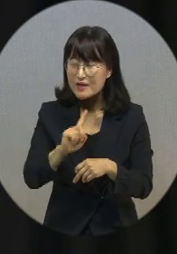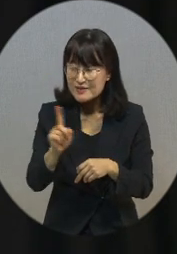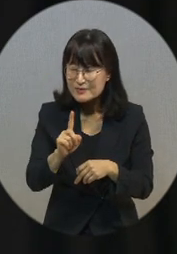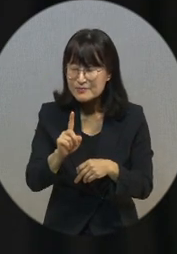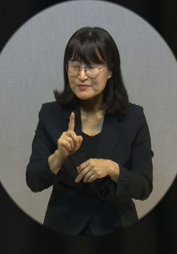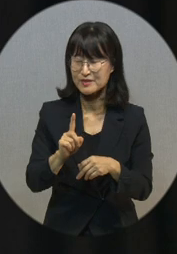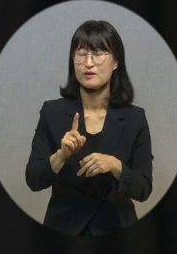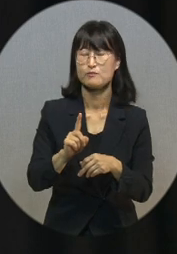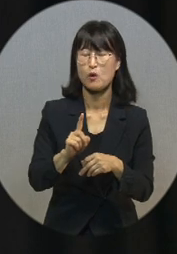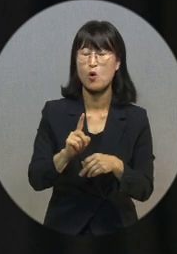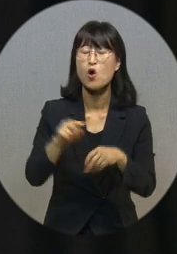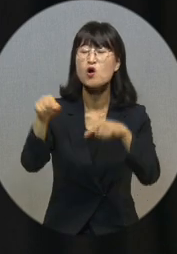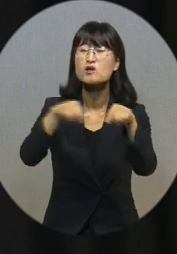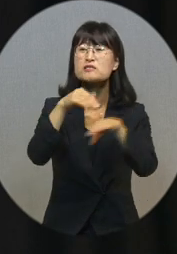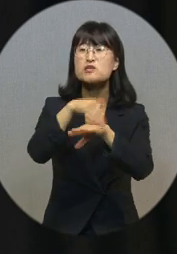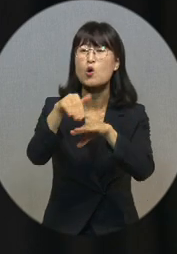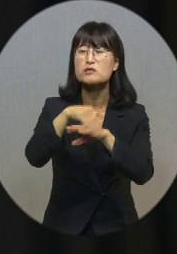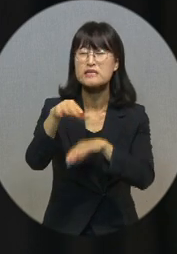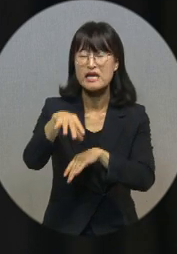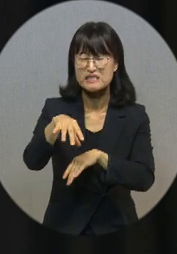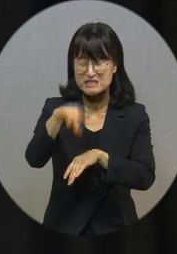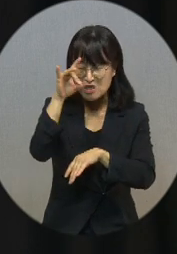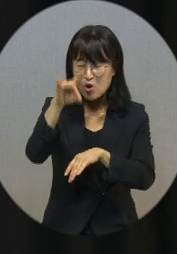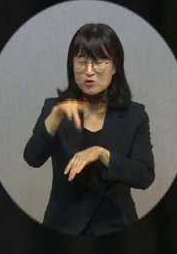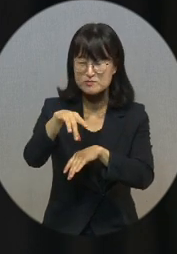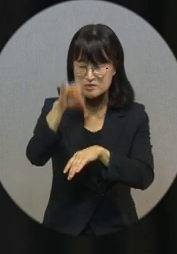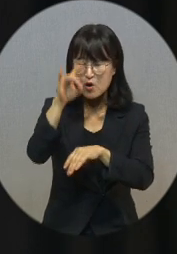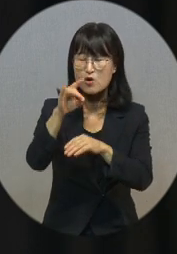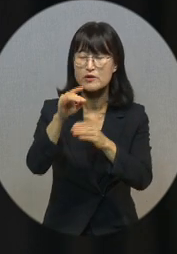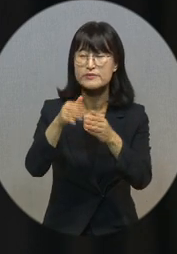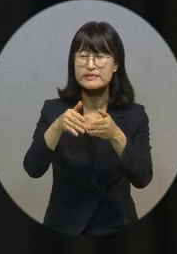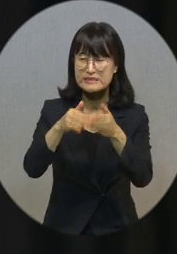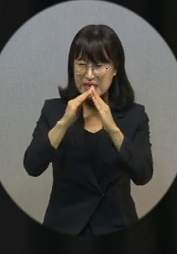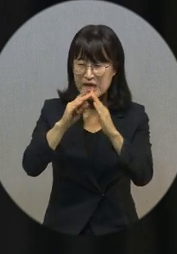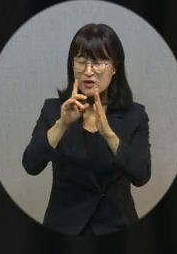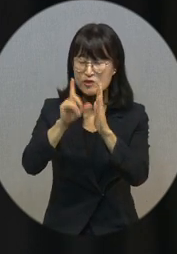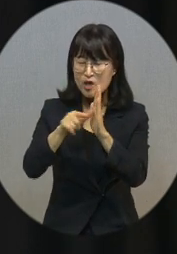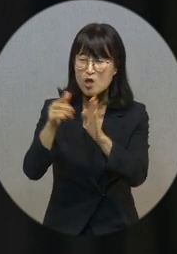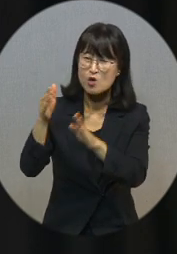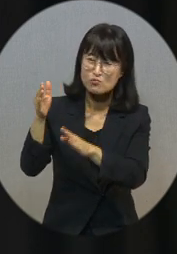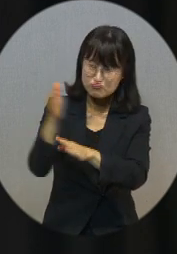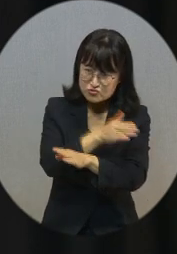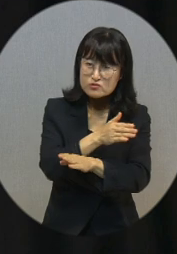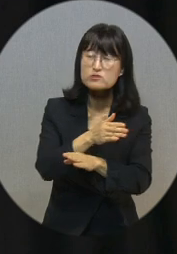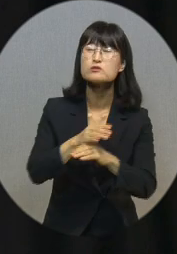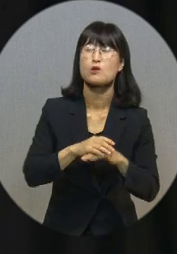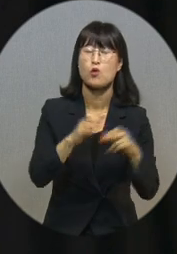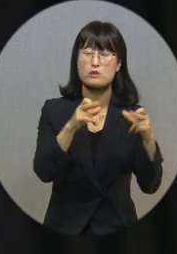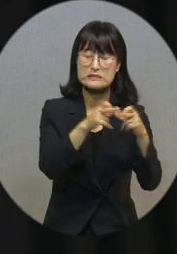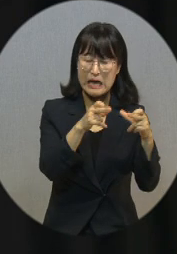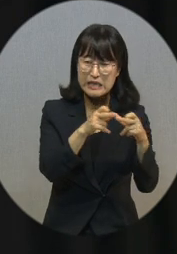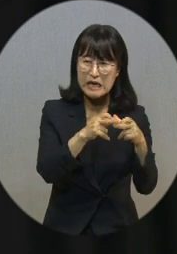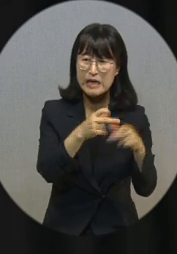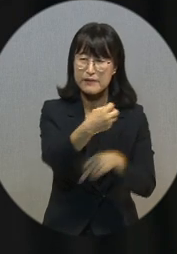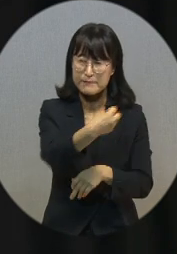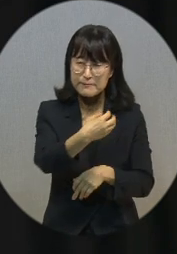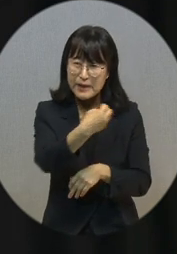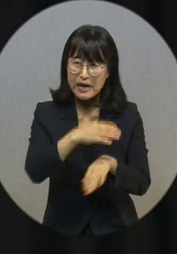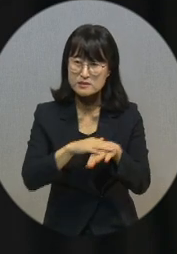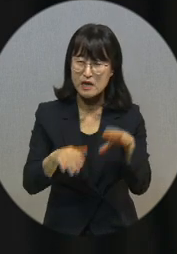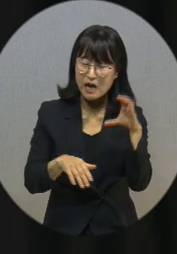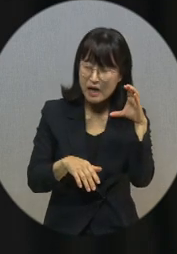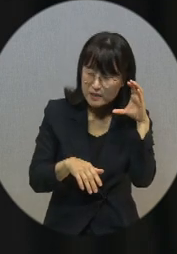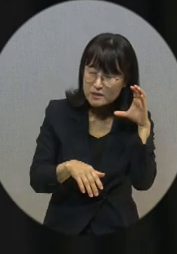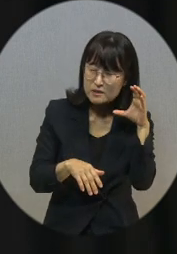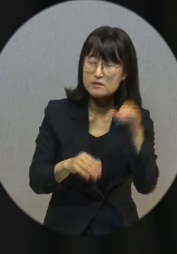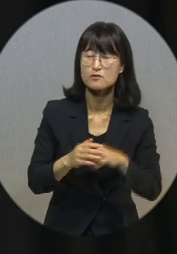인지적 관점을 반영해서 네. 영향평가도 실시하고 장애인지 예산도 반영을 해서 네. 그런 부분들이 문제되지 않고